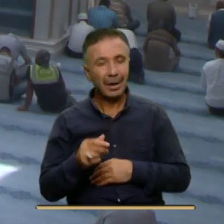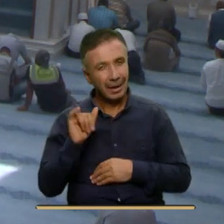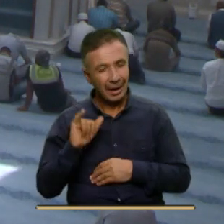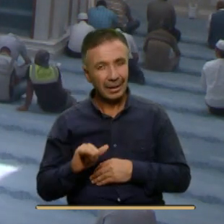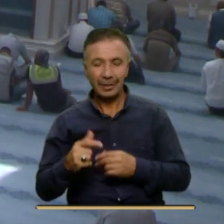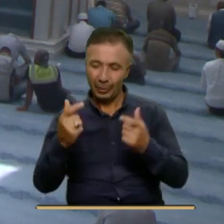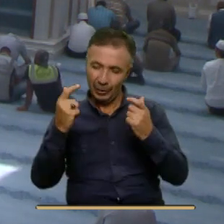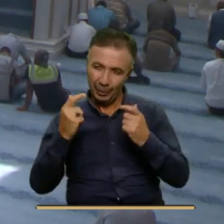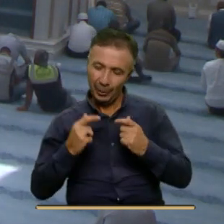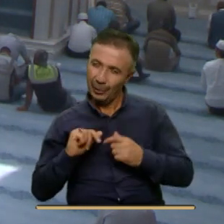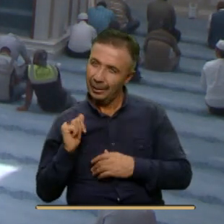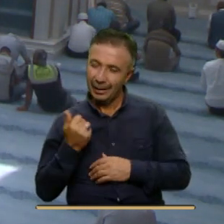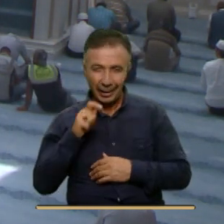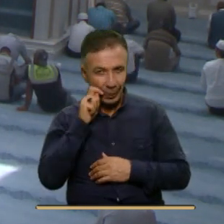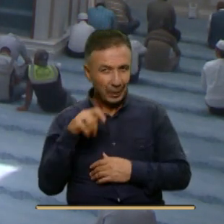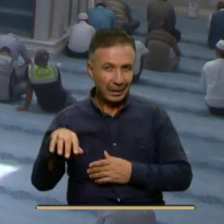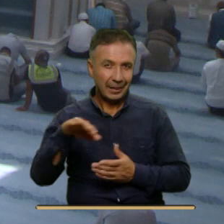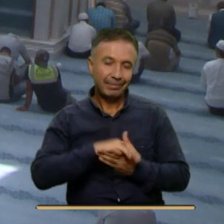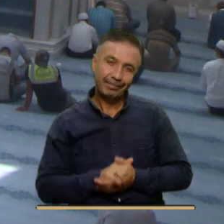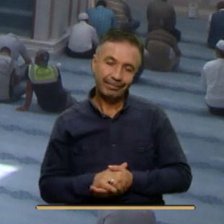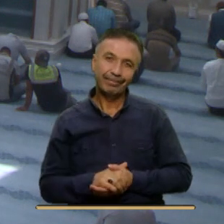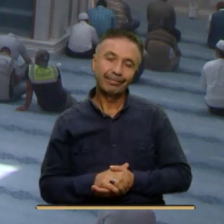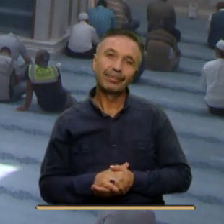vazifedir kıymetli müminler.